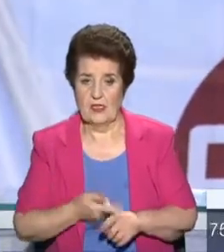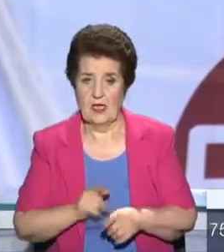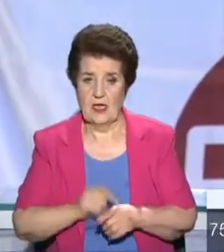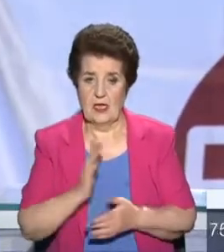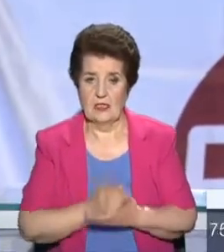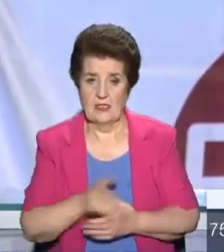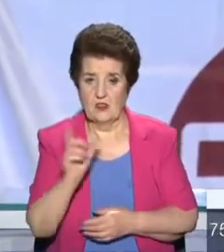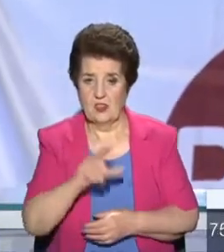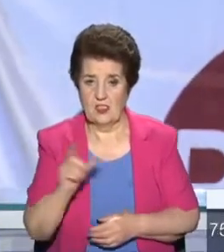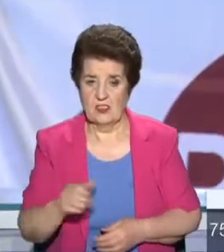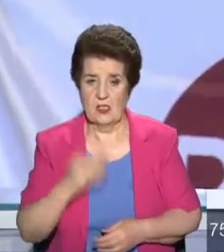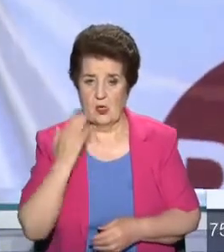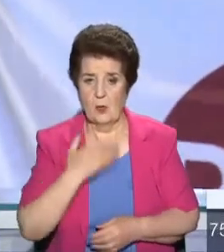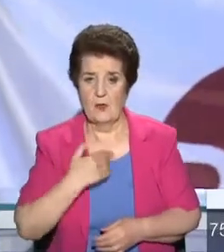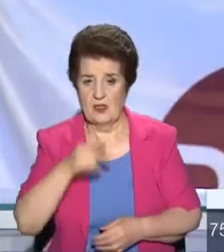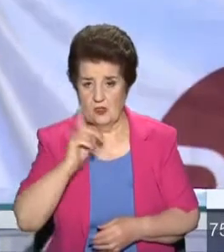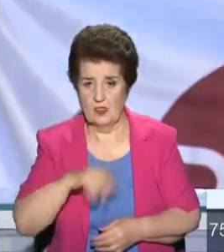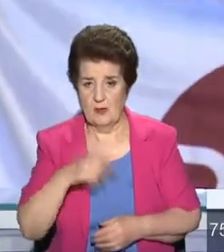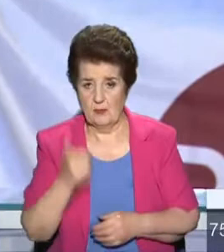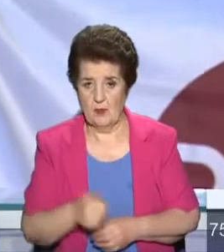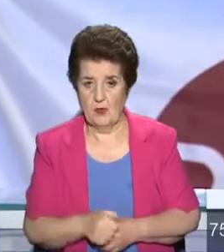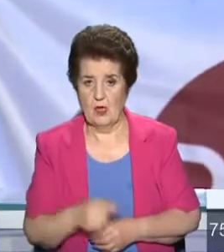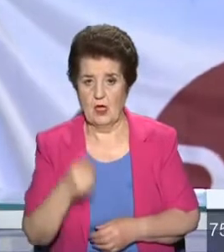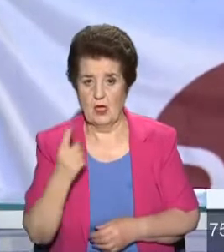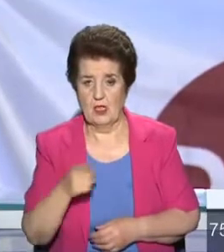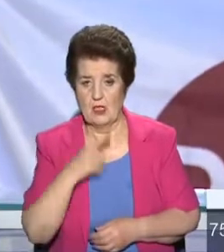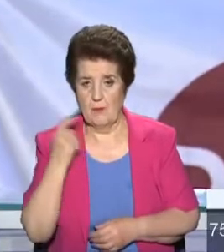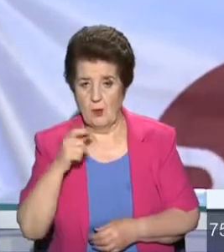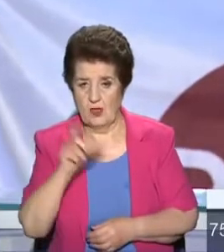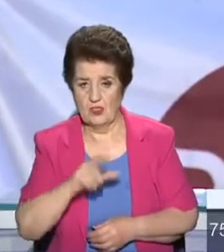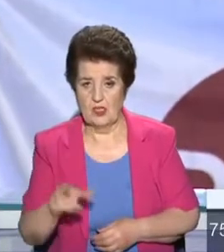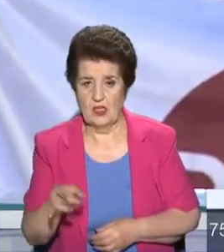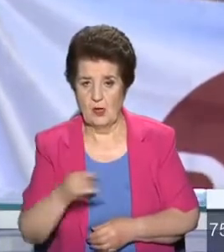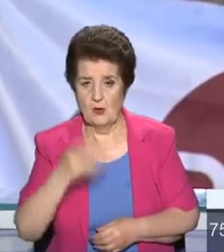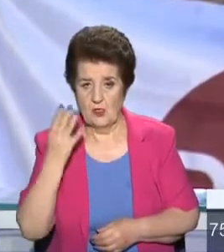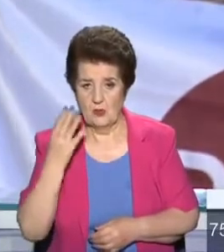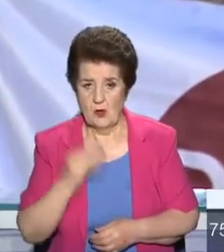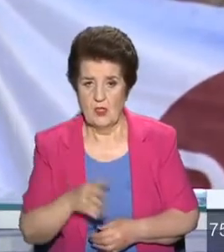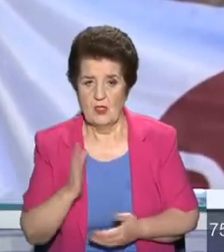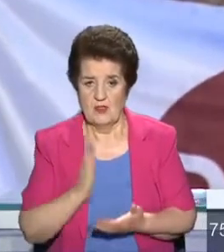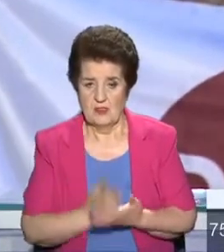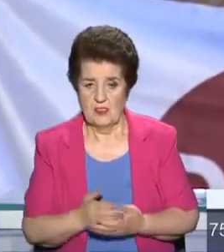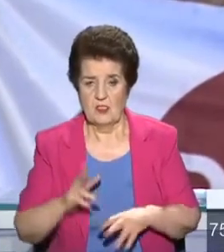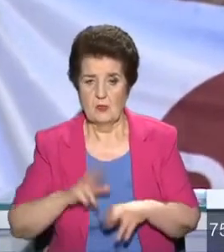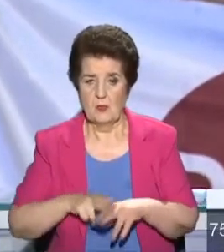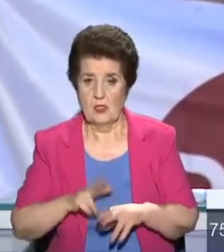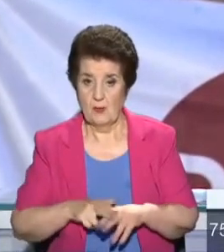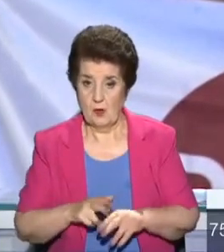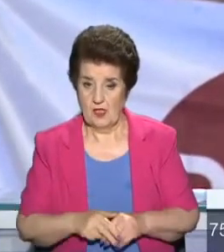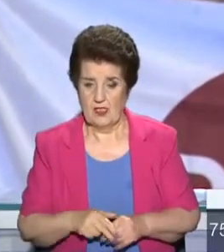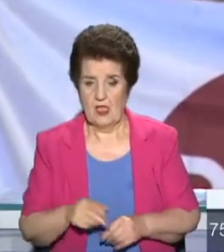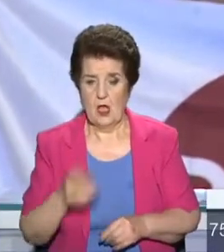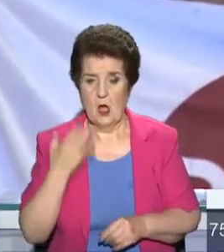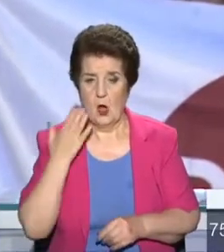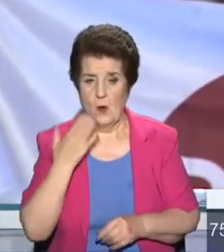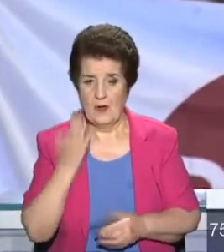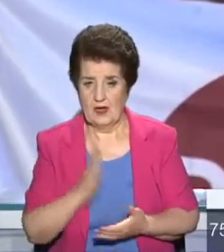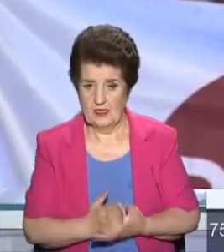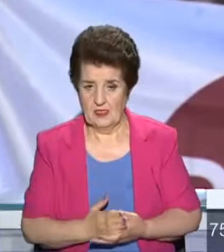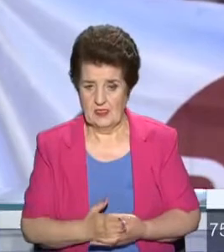cetățenii români știm foarte bine că o bună parte din politicieni ai Republicii Moldova dețin și pașapoarte românești și